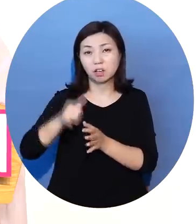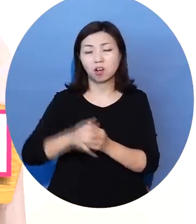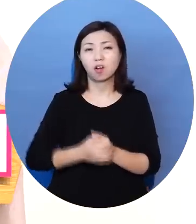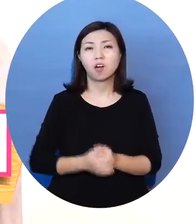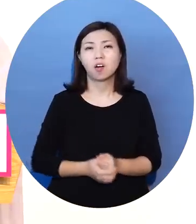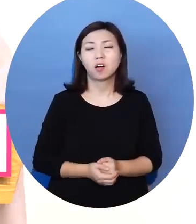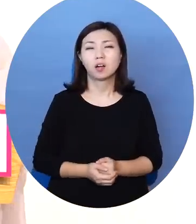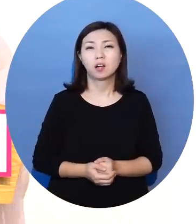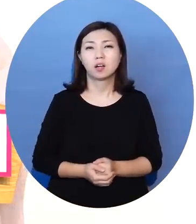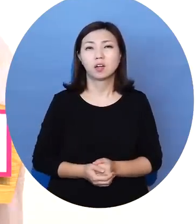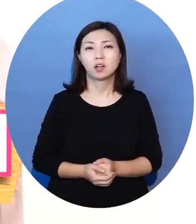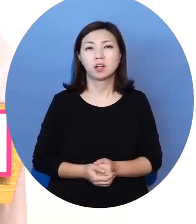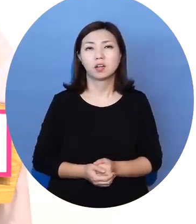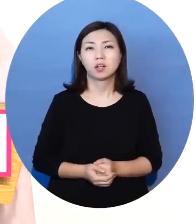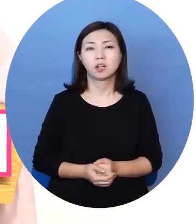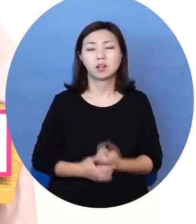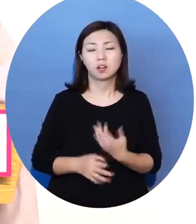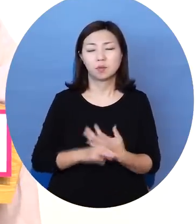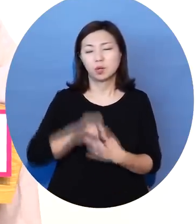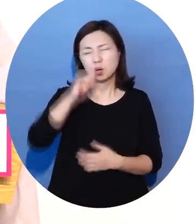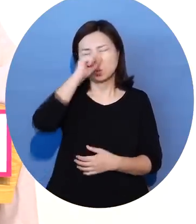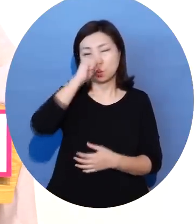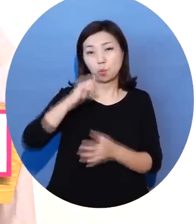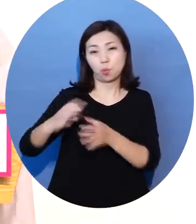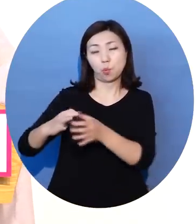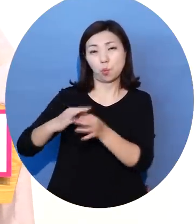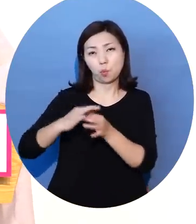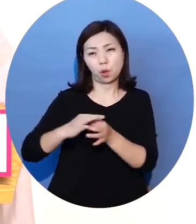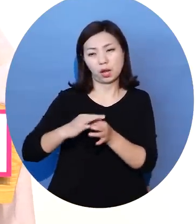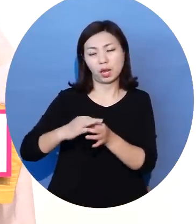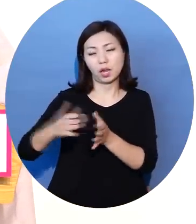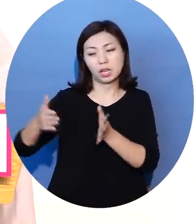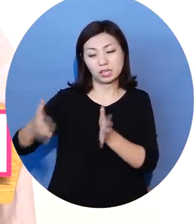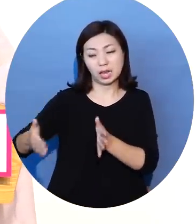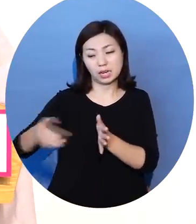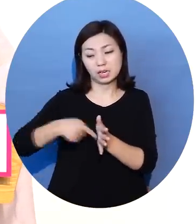우리는 이 좋은 관계를